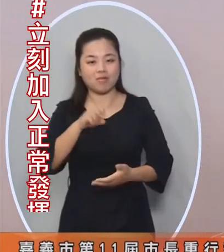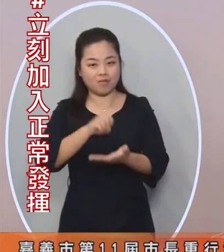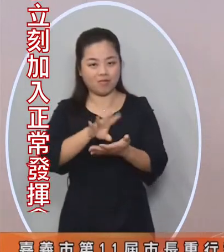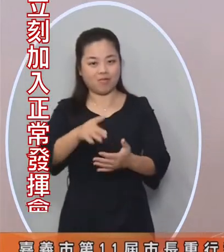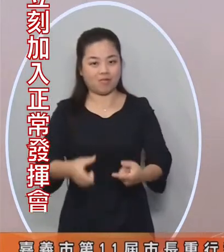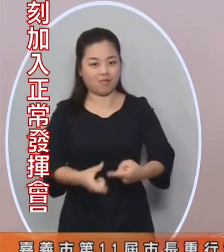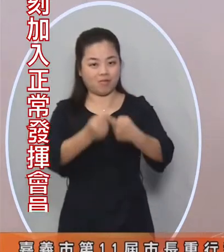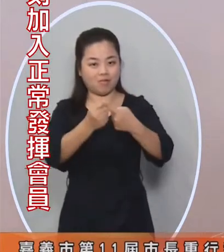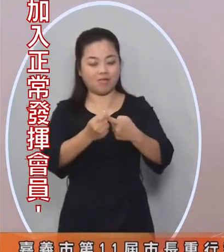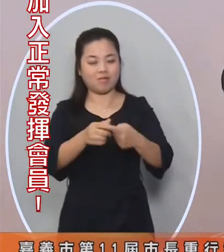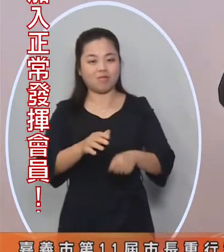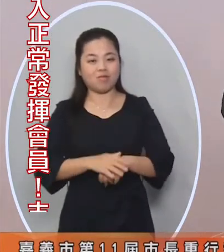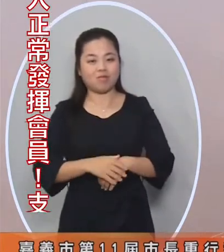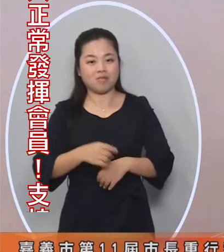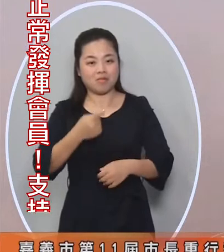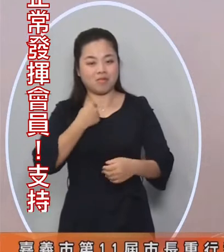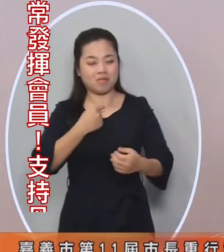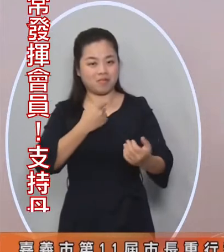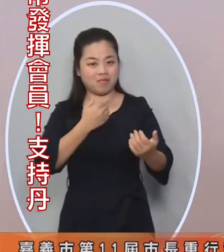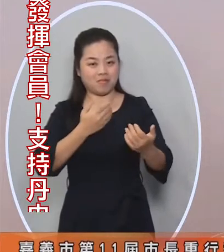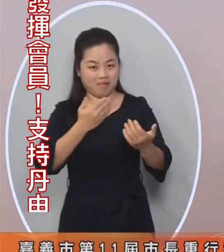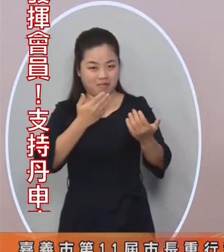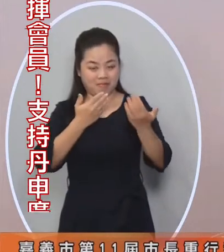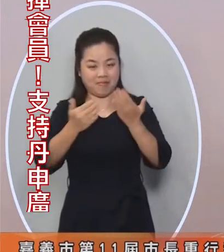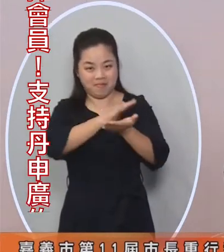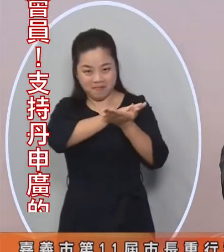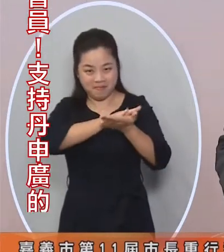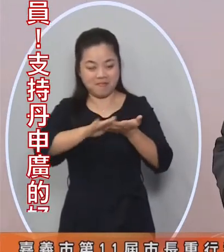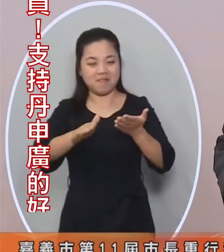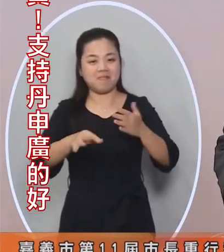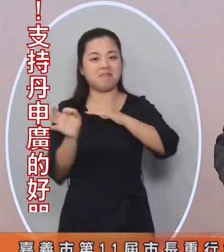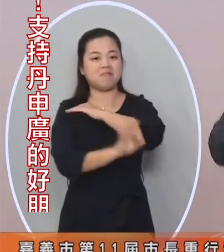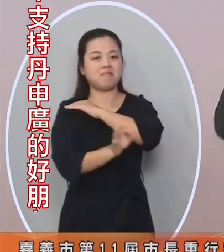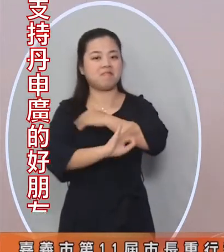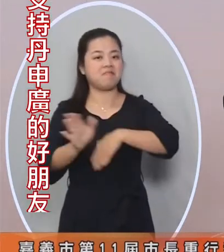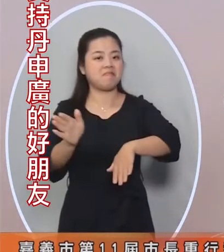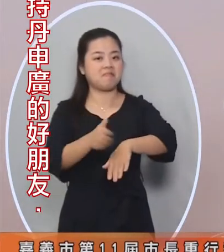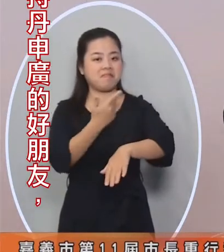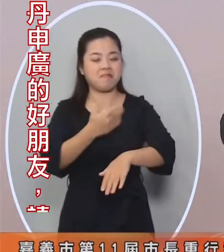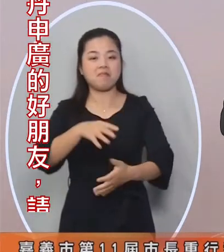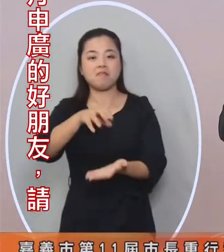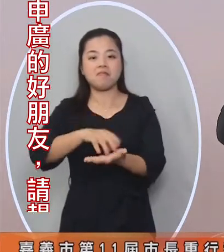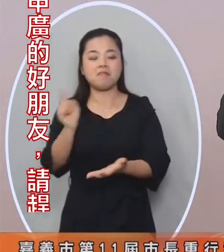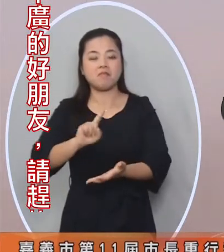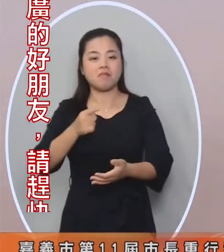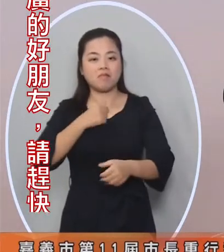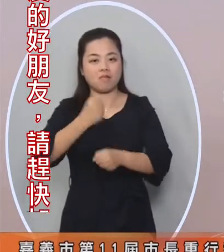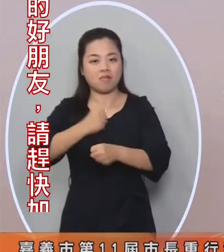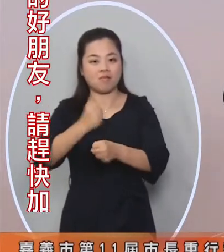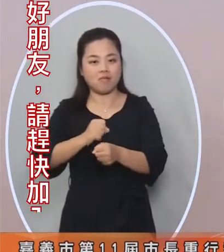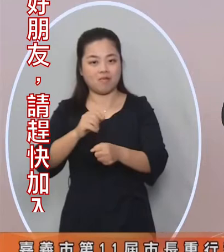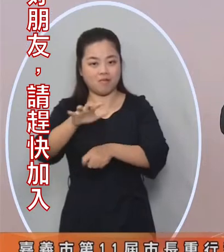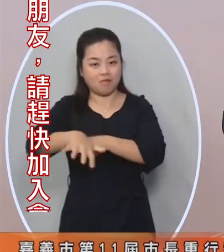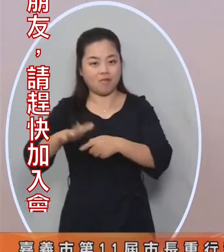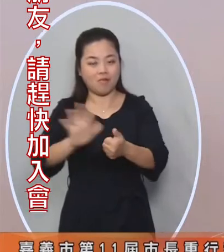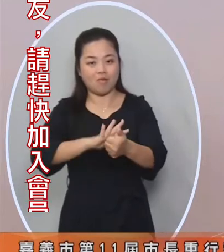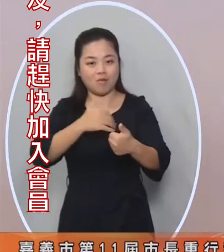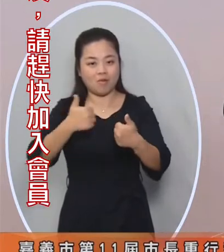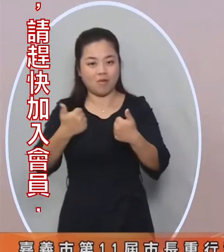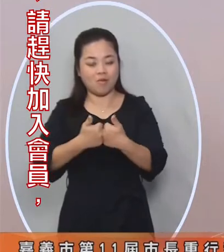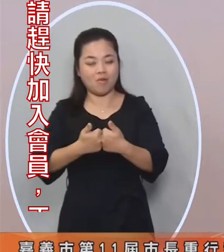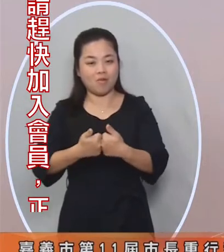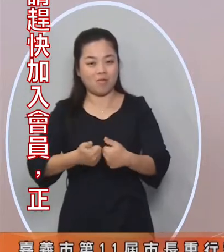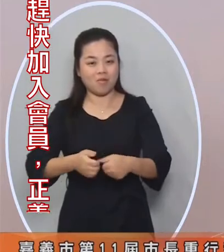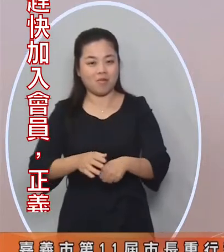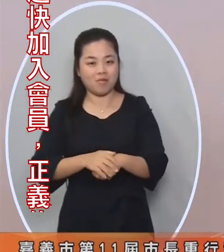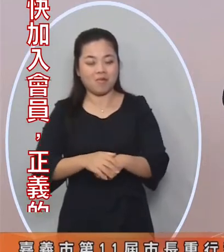第一项，我是清官，我未贪污。你要来证明，我做农委会屠宰兽